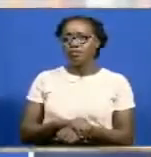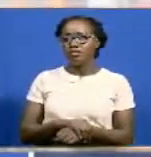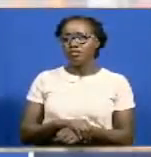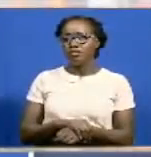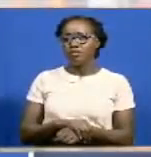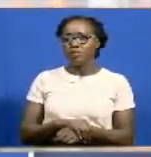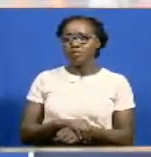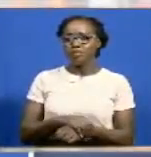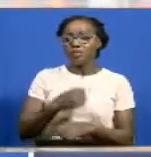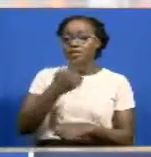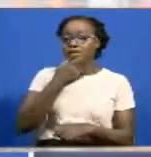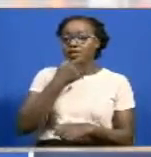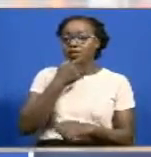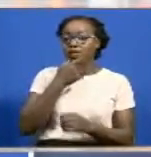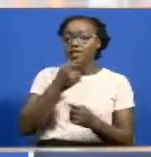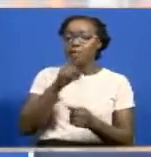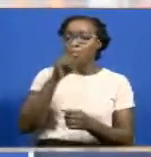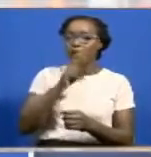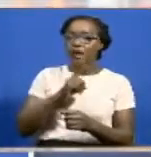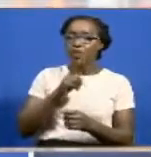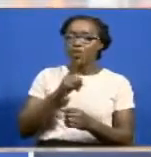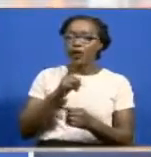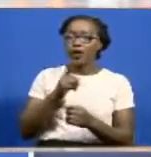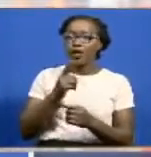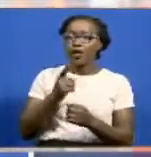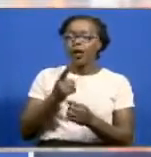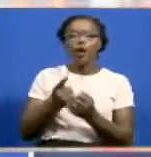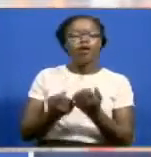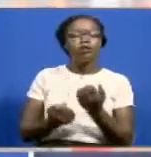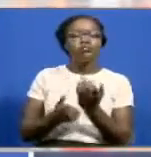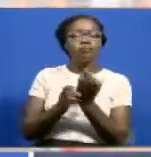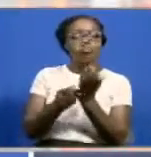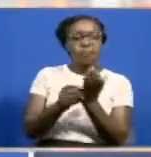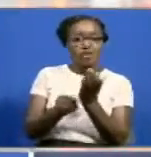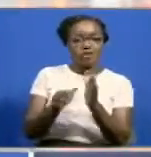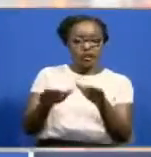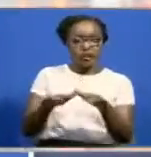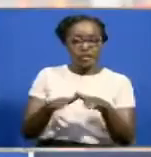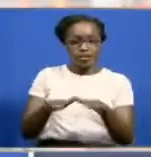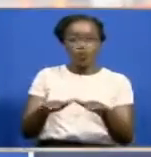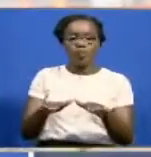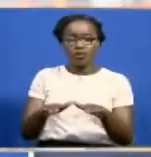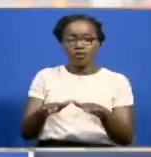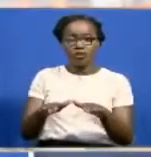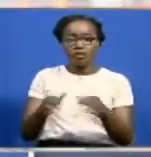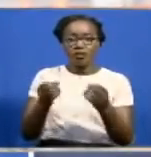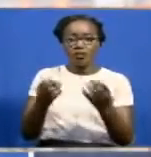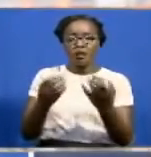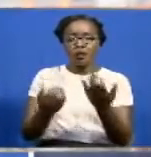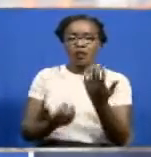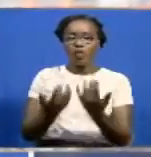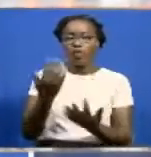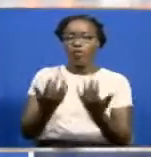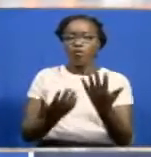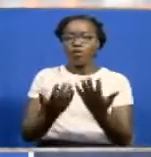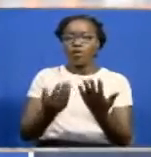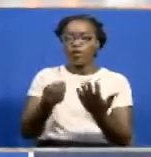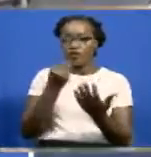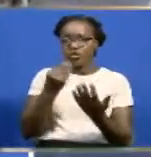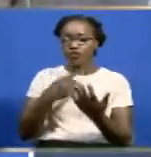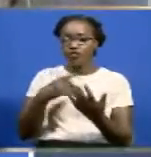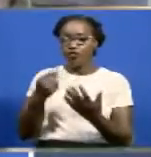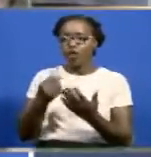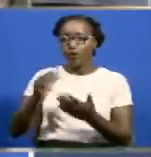Nauza githeri, maharagwe, mahindi ya kuchemsha, chapo na vitu mingi sana ile ya kuboil na uende ujikaangie kwa